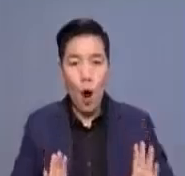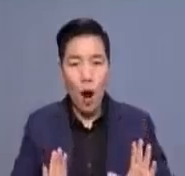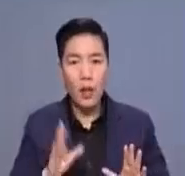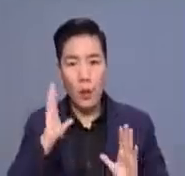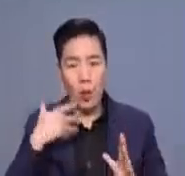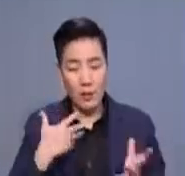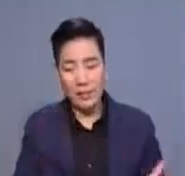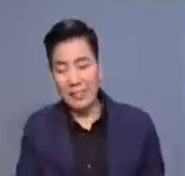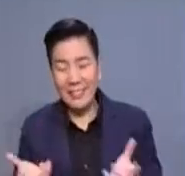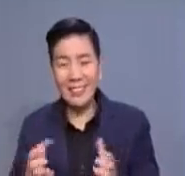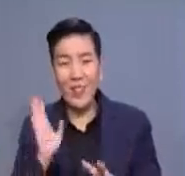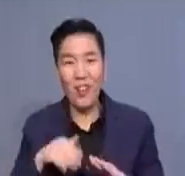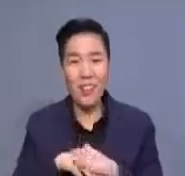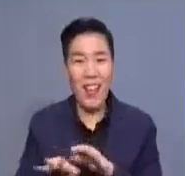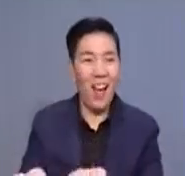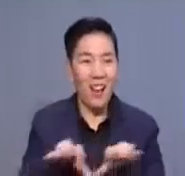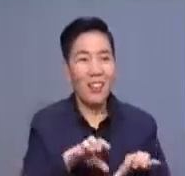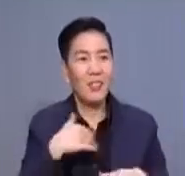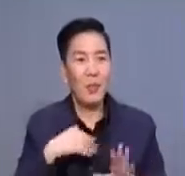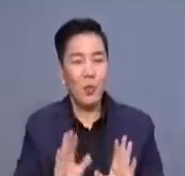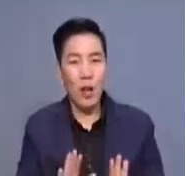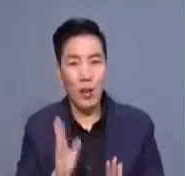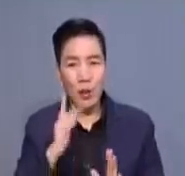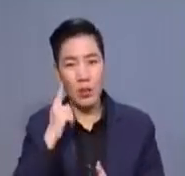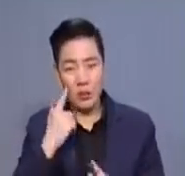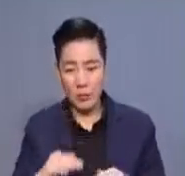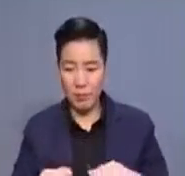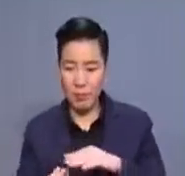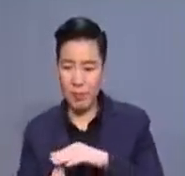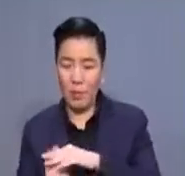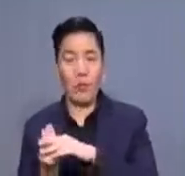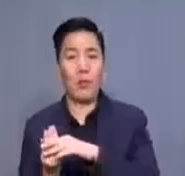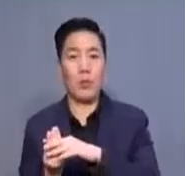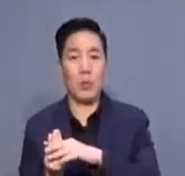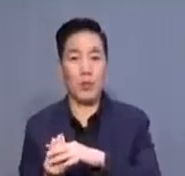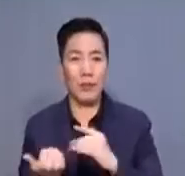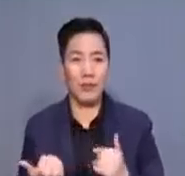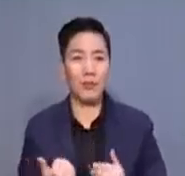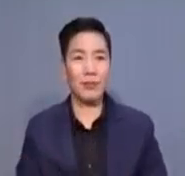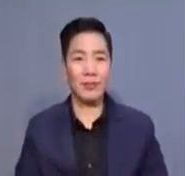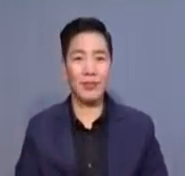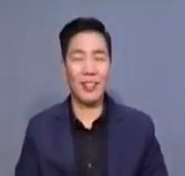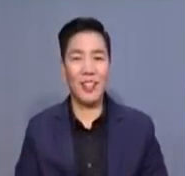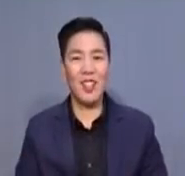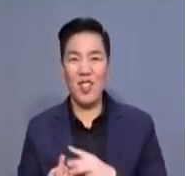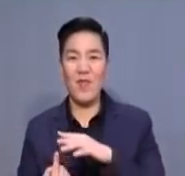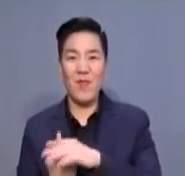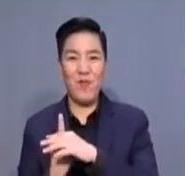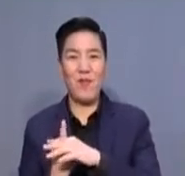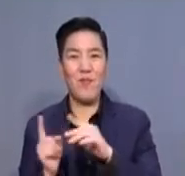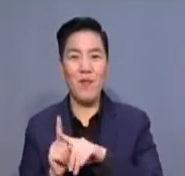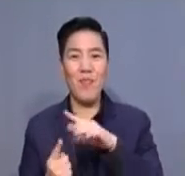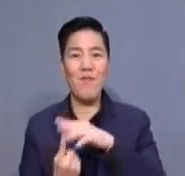แล้วมีคนยกหนีก็ยึดเอาไว้พอยึดมันก็เงิงขึ้นมานะ ว่าจะเฮง เงิงมันเ